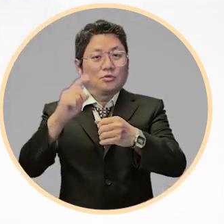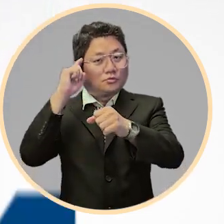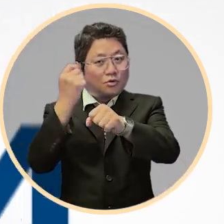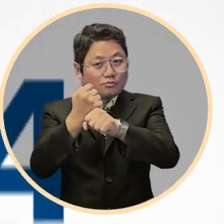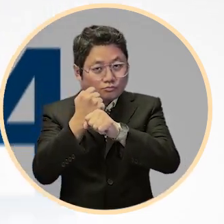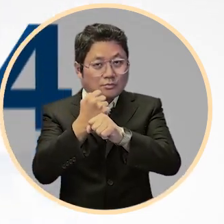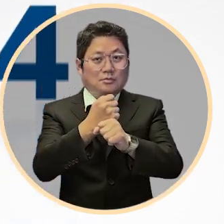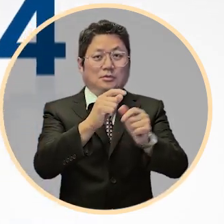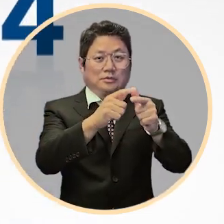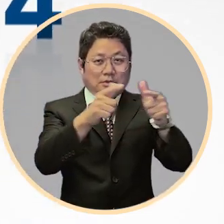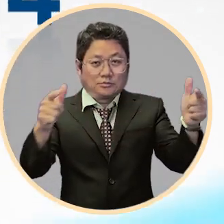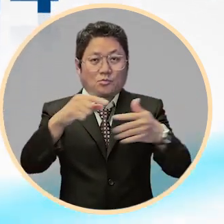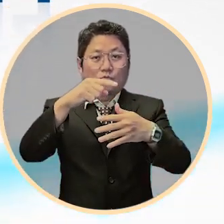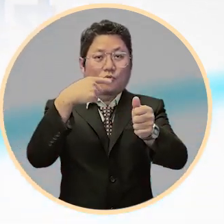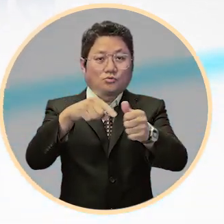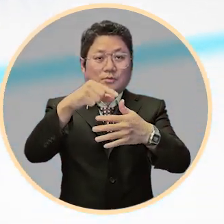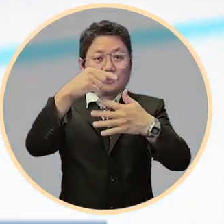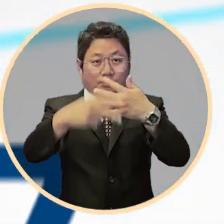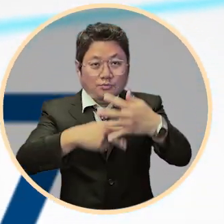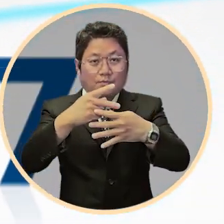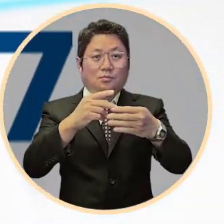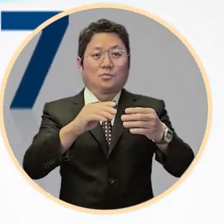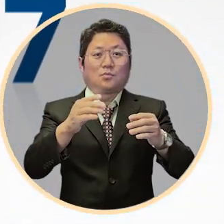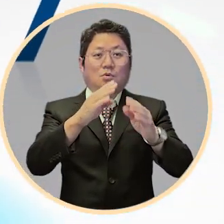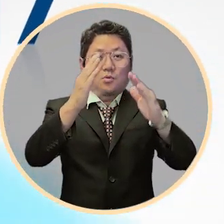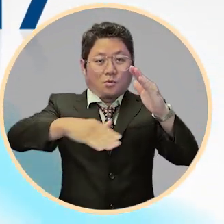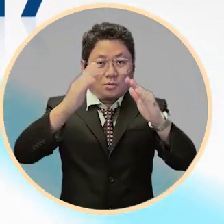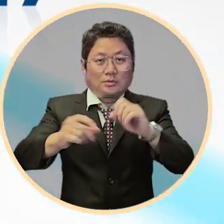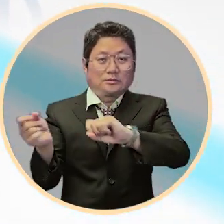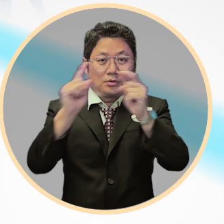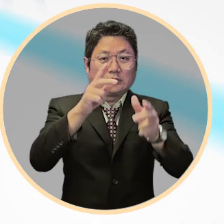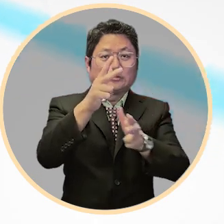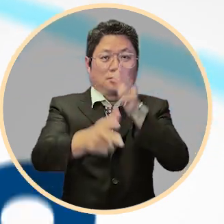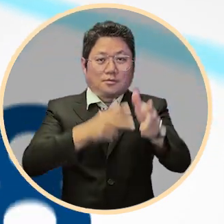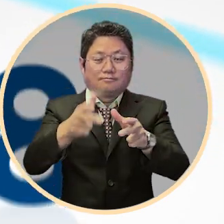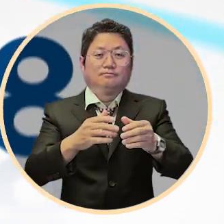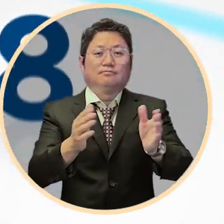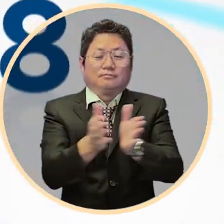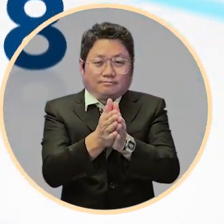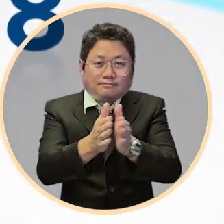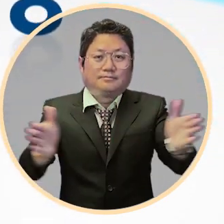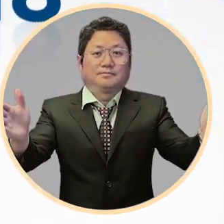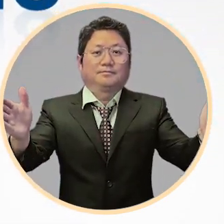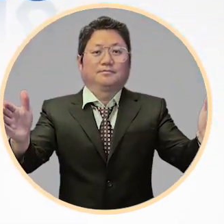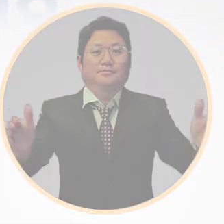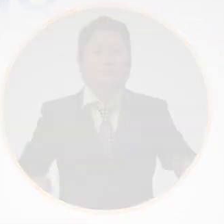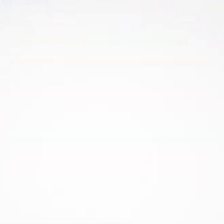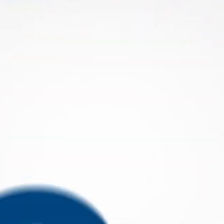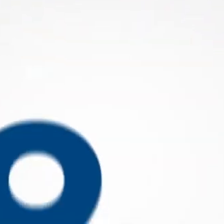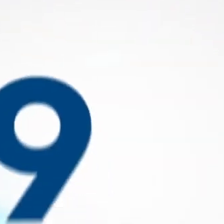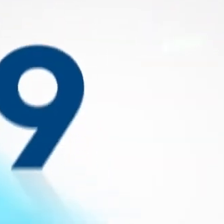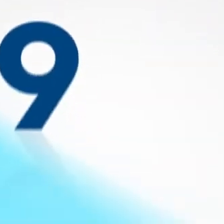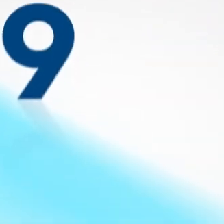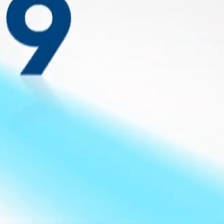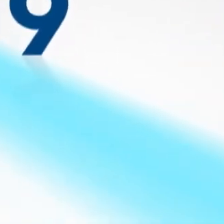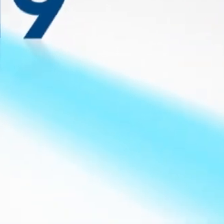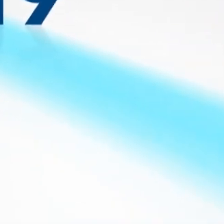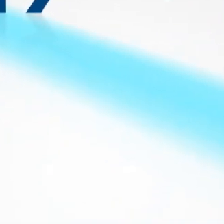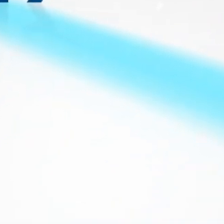진료, 연구와 더불어 다양한 교육 프로그램과 공공재활의료사업을 펼쳐왔고